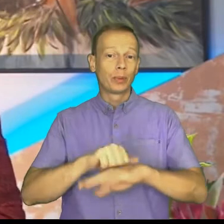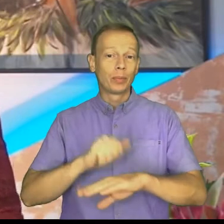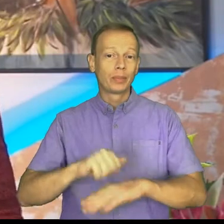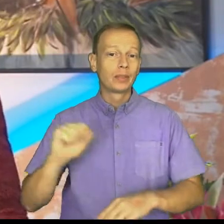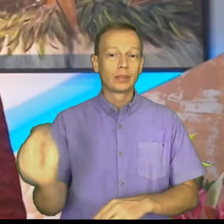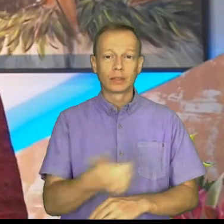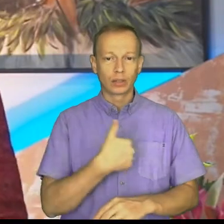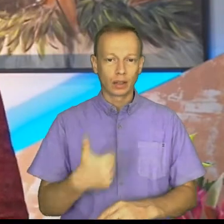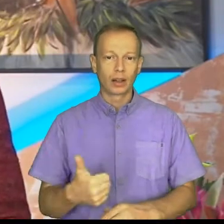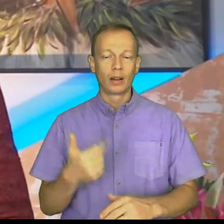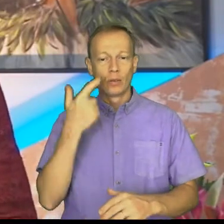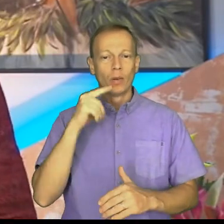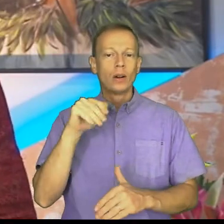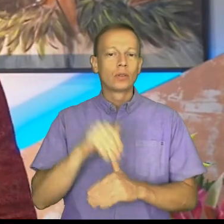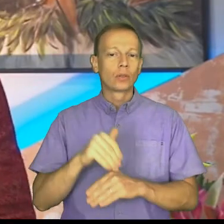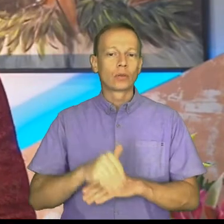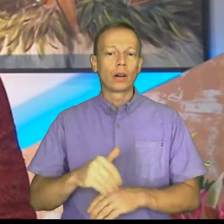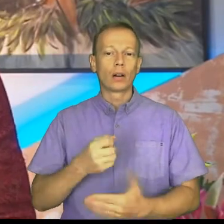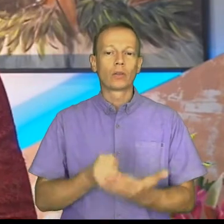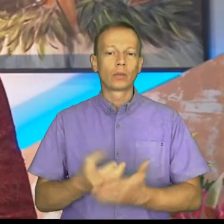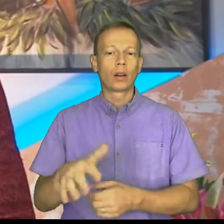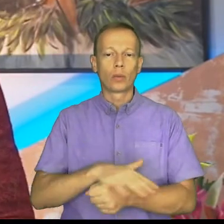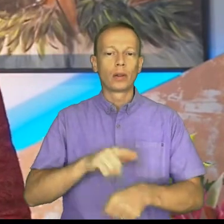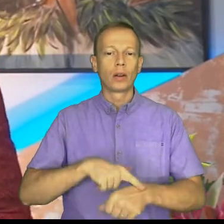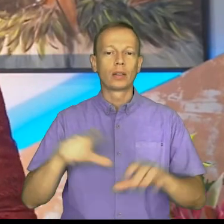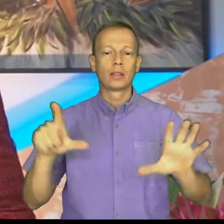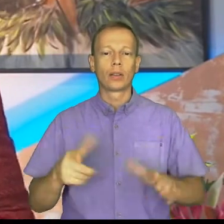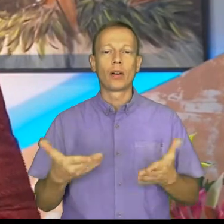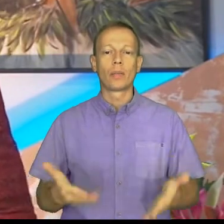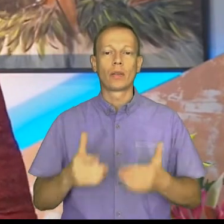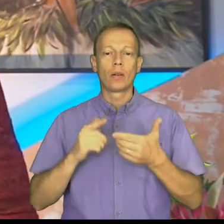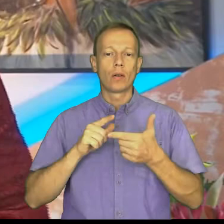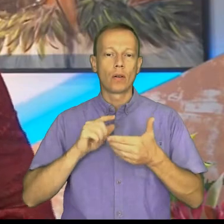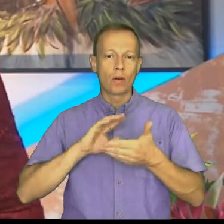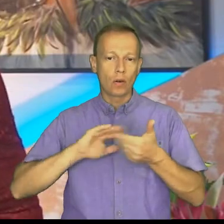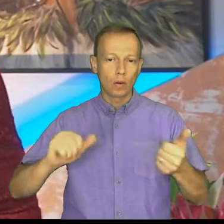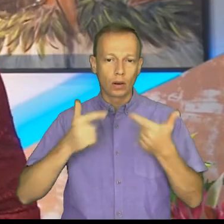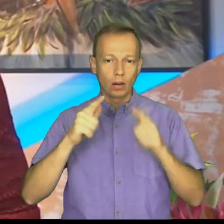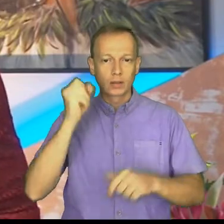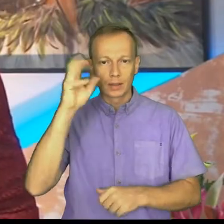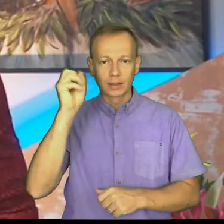souhaite un très bon appétit à tous. Retrouvez votre journal de ce soir à 19h. Tout de suite, votre VA.